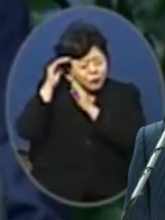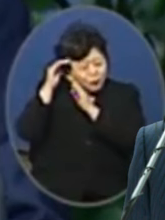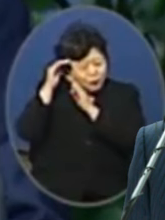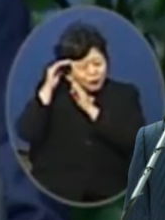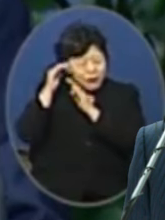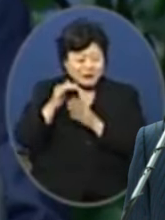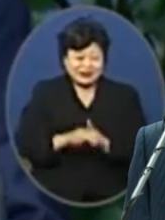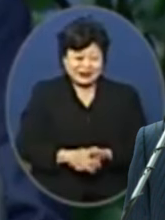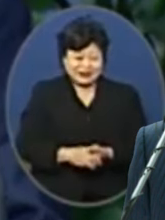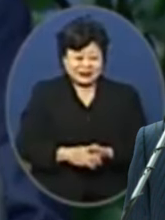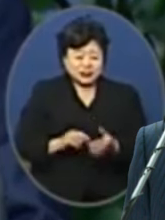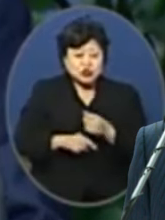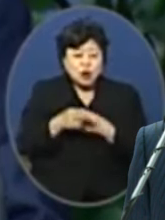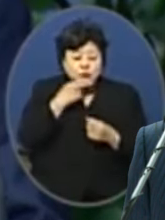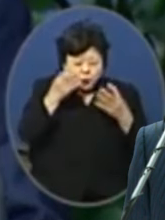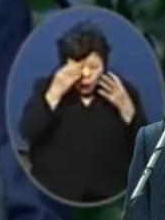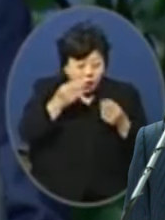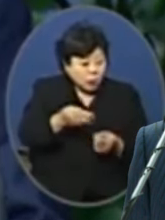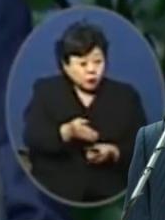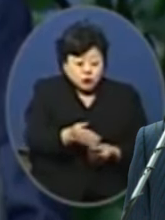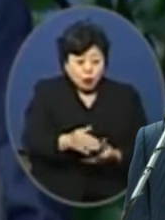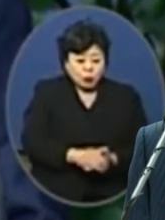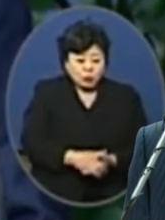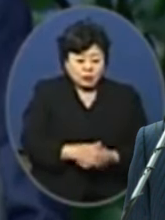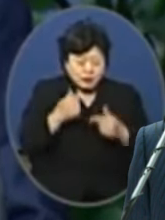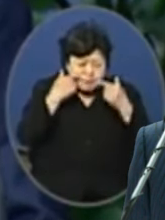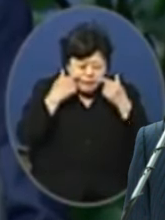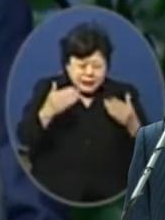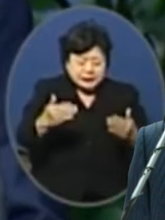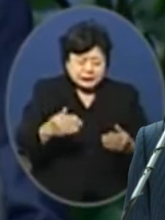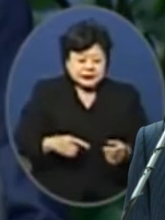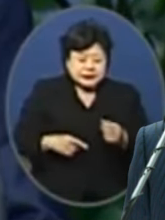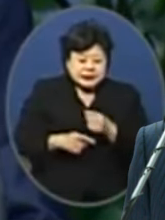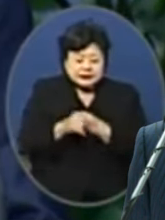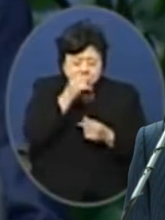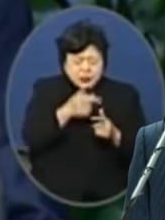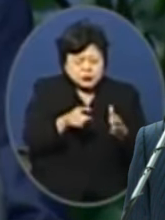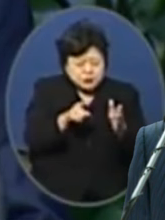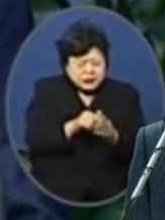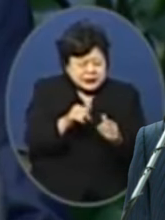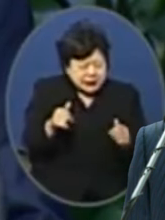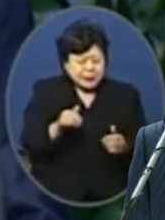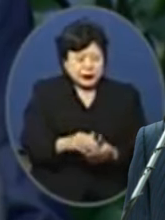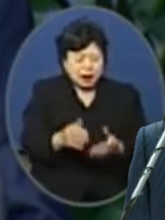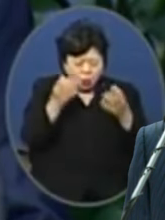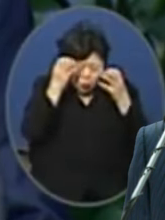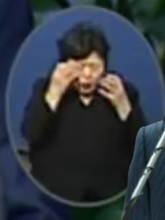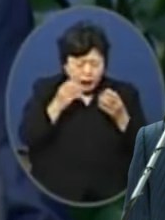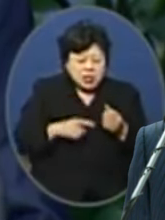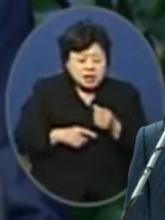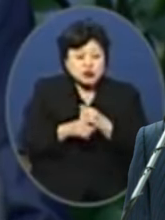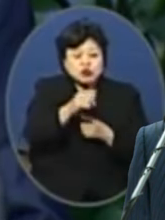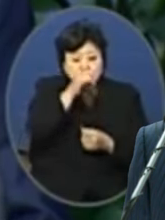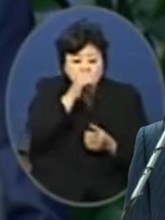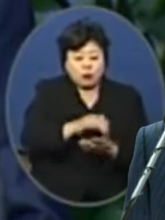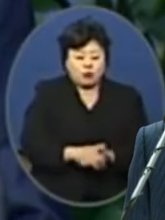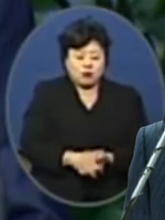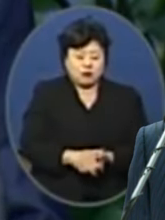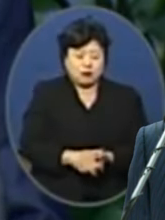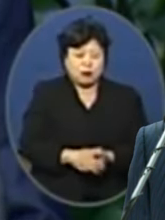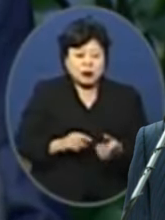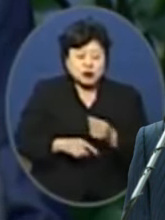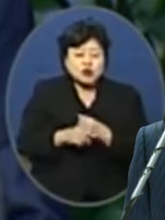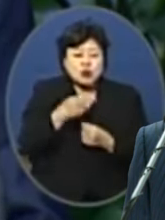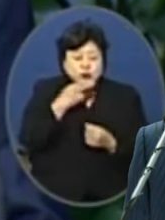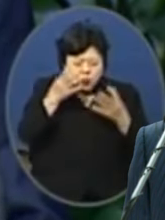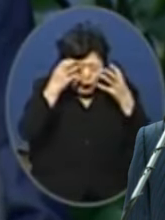것입니다 아무 임미 없는 고난은 없습니다 반드시 예수 믿는 사람에게는 고난은 의미가 있습니다 의미